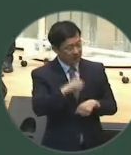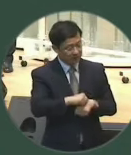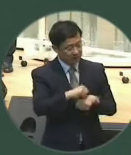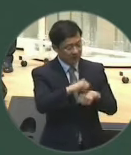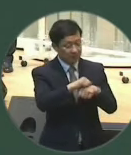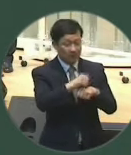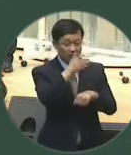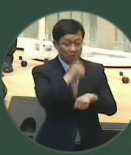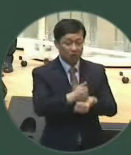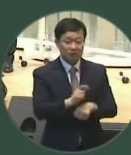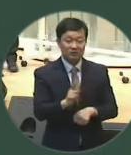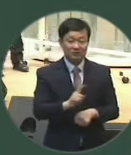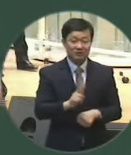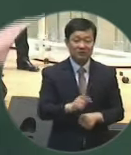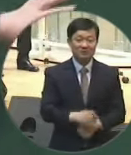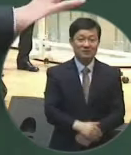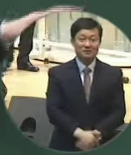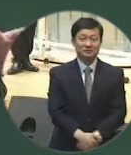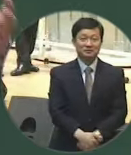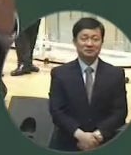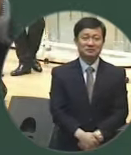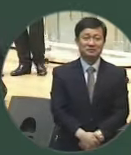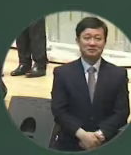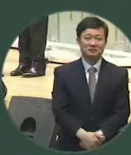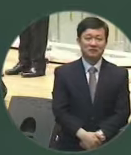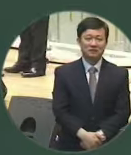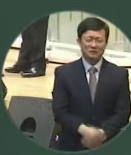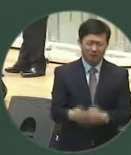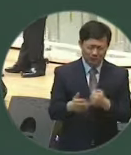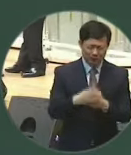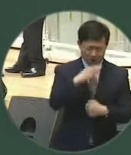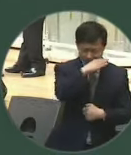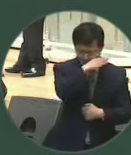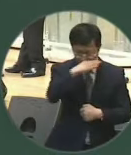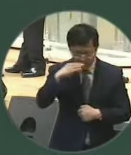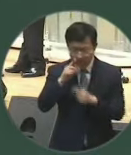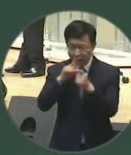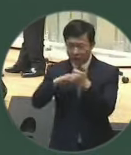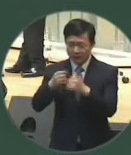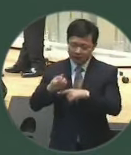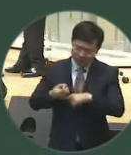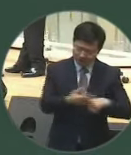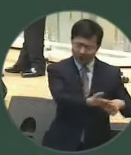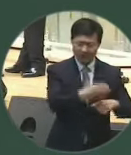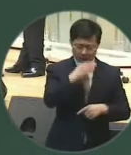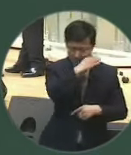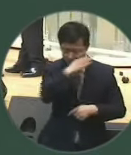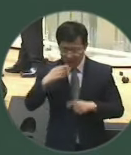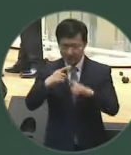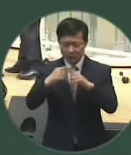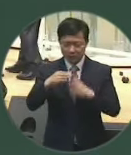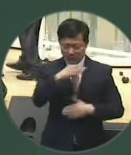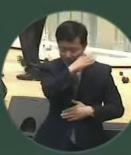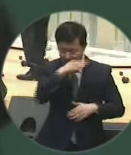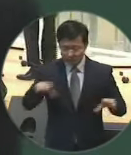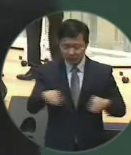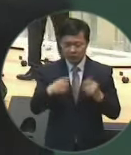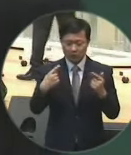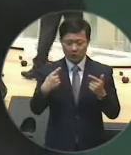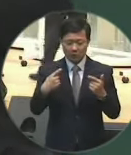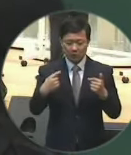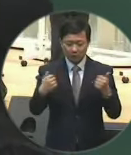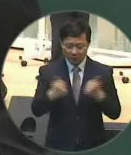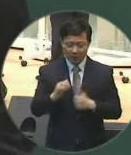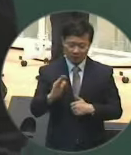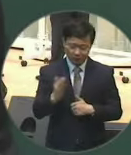What's going to happen then? 그러니까 제대로 여러분 전달 언약 다 잡으면 바른 총에 바른 교회 돼. That's why looking at